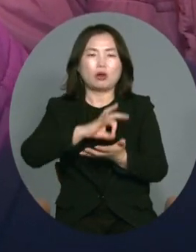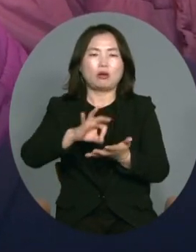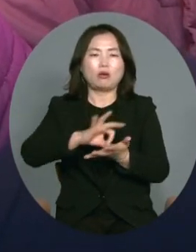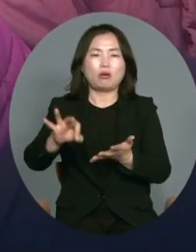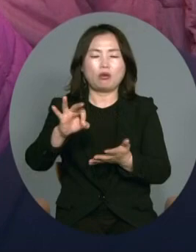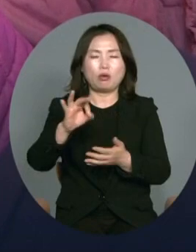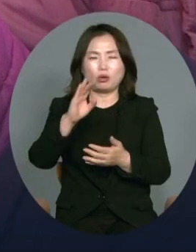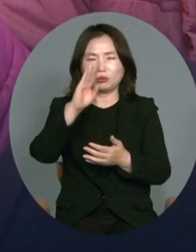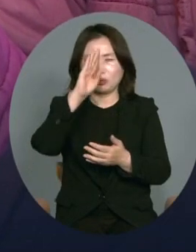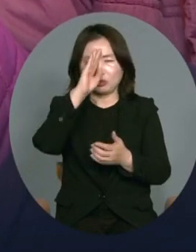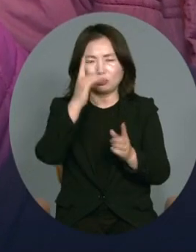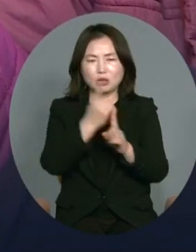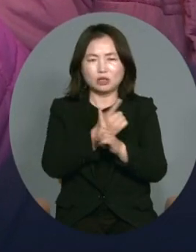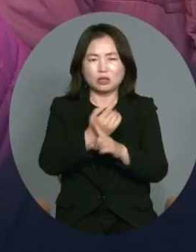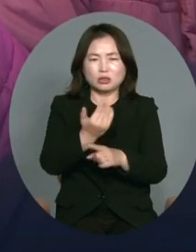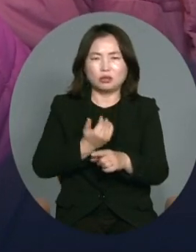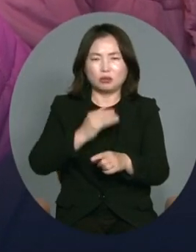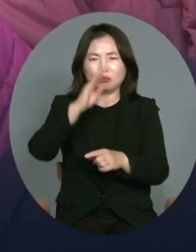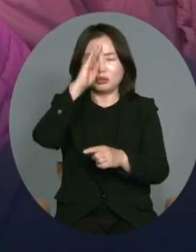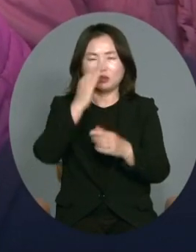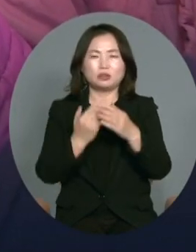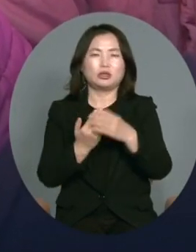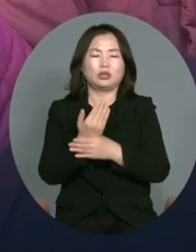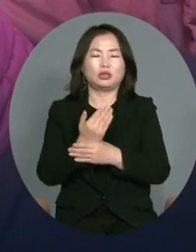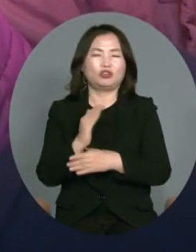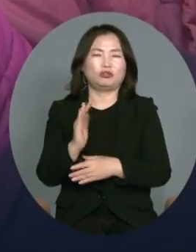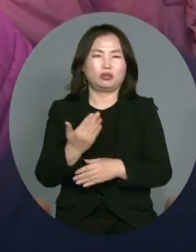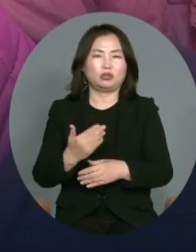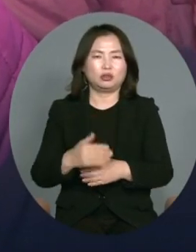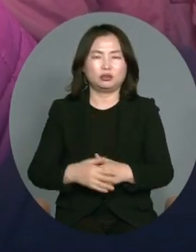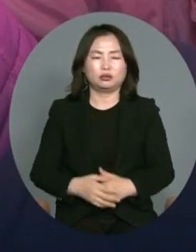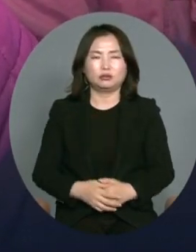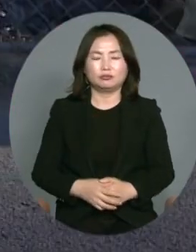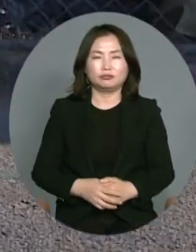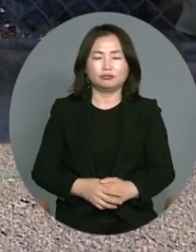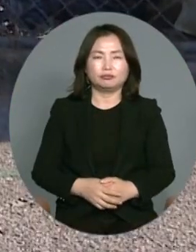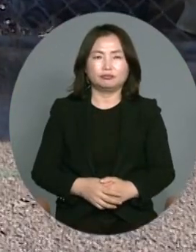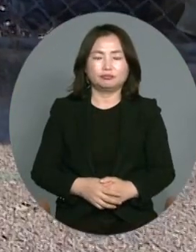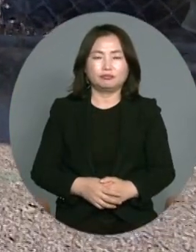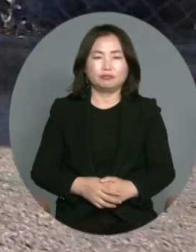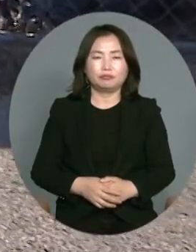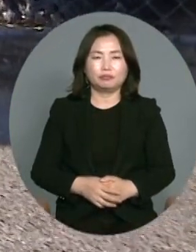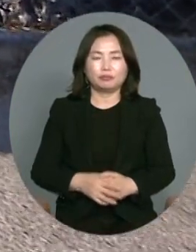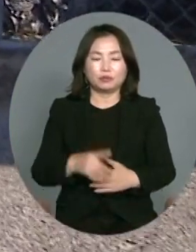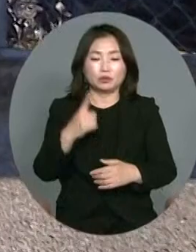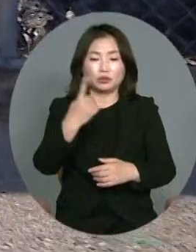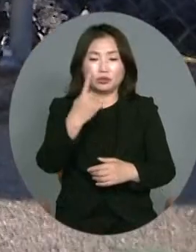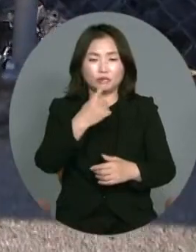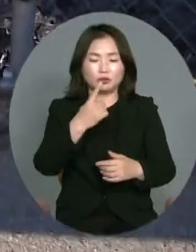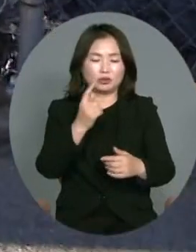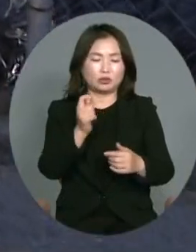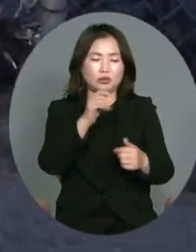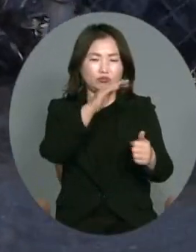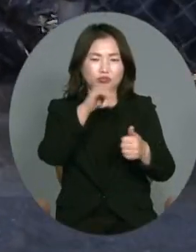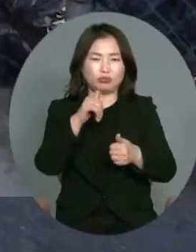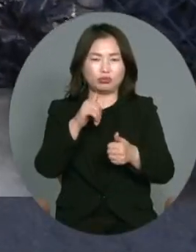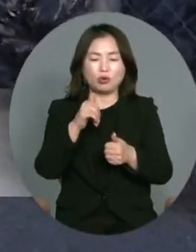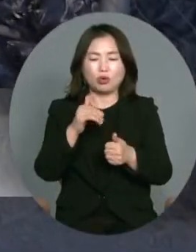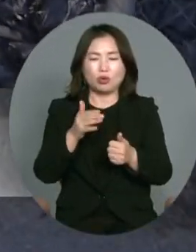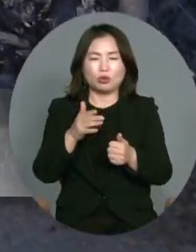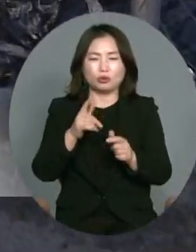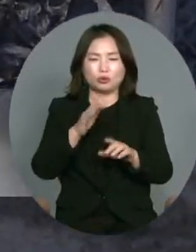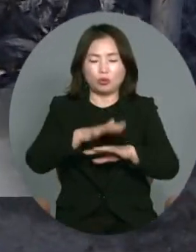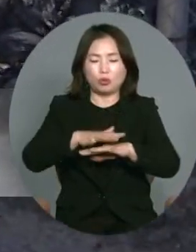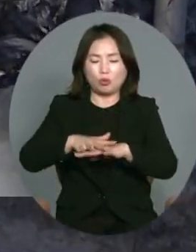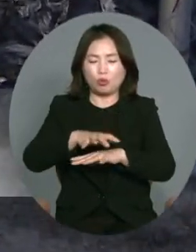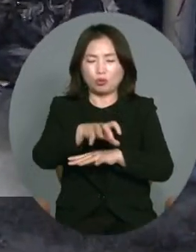돈만 천방하지 돈 병원치료 댕기잖아 병진 깨서 생겼어. 단돈 1,000원에 택시를 부를 수 있는 농어촌